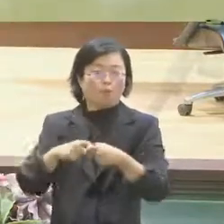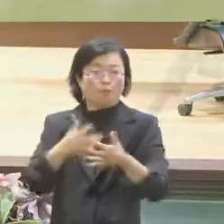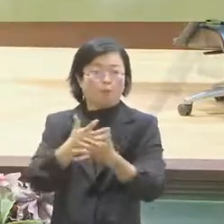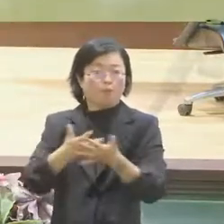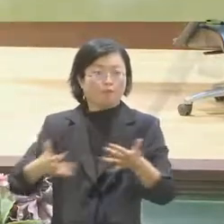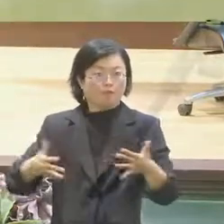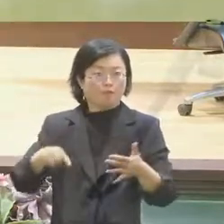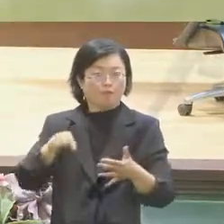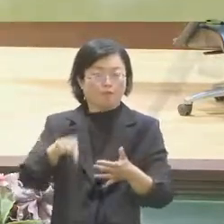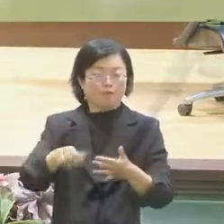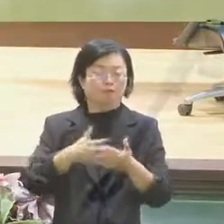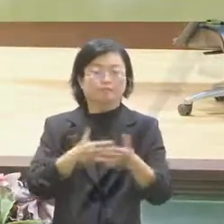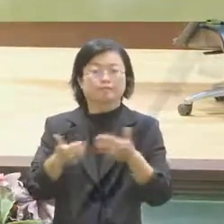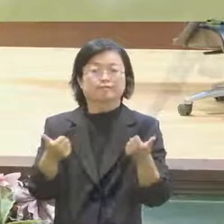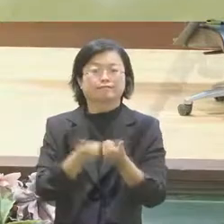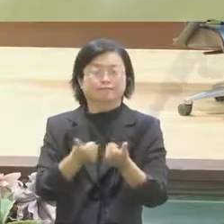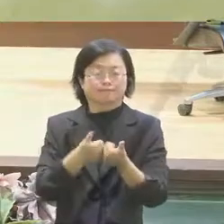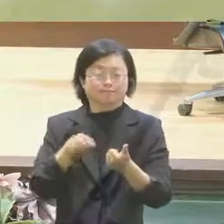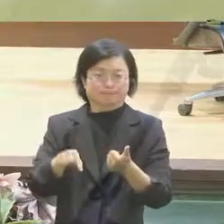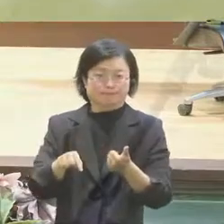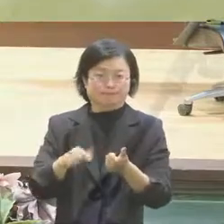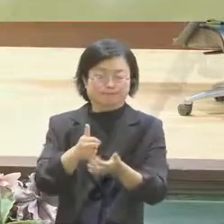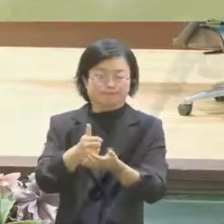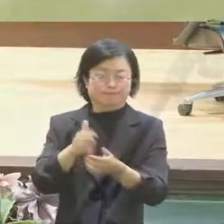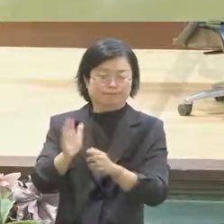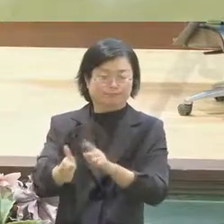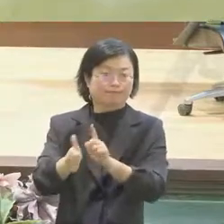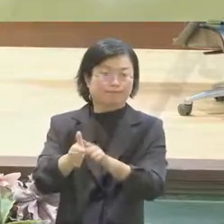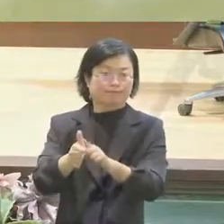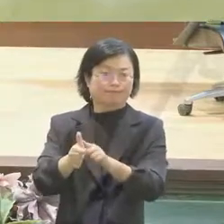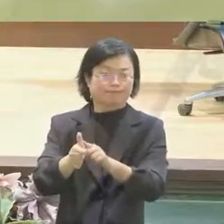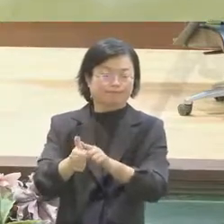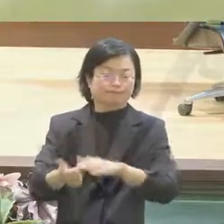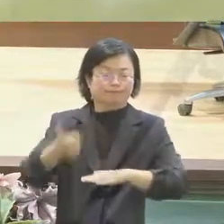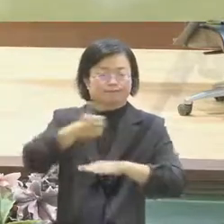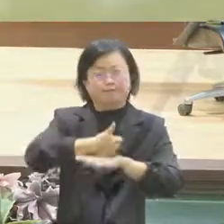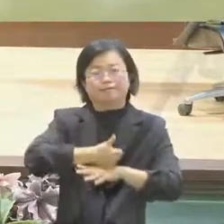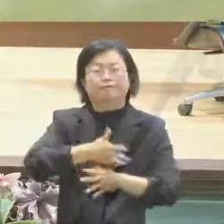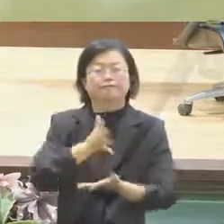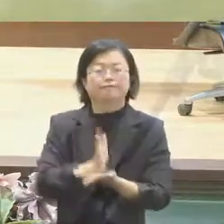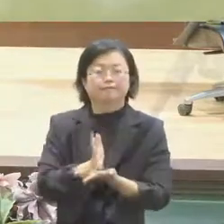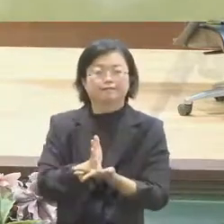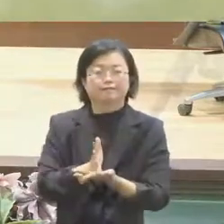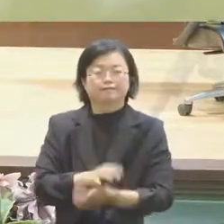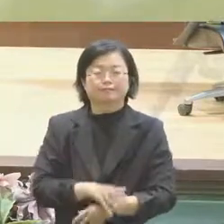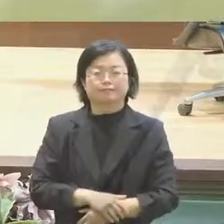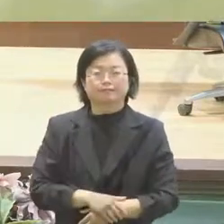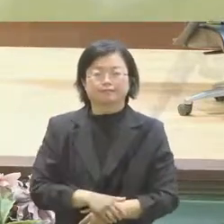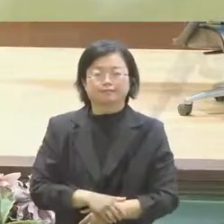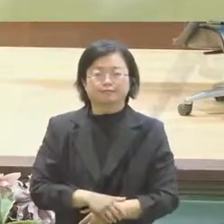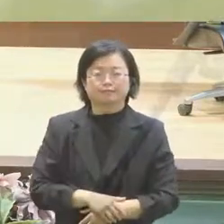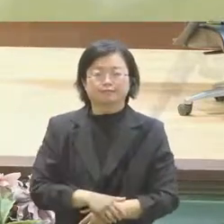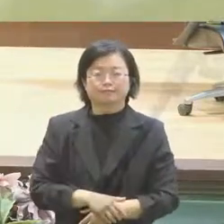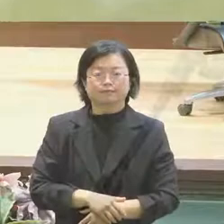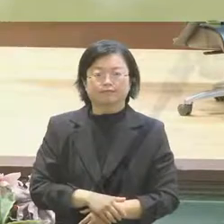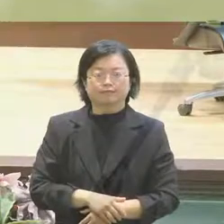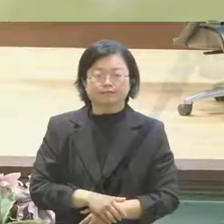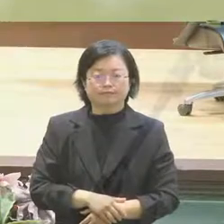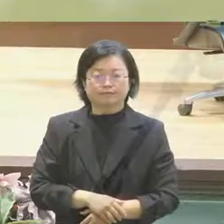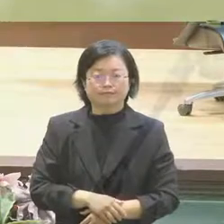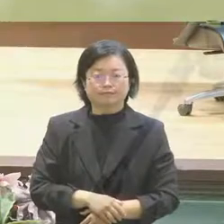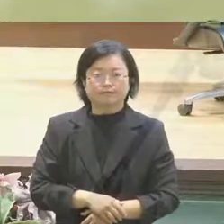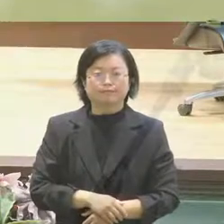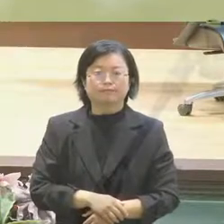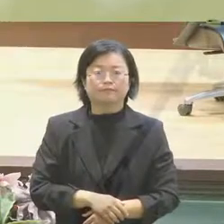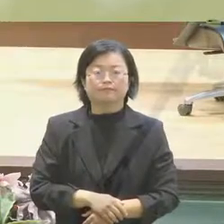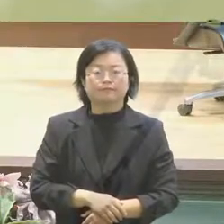Society Hong Kong 的 Benjamin， 要来分享他对于就是香港他们刚完成的那个开放资料指标